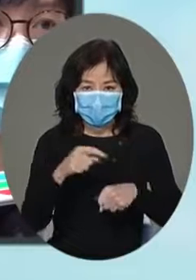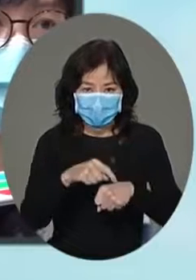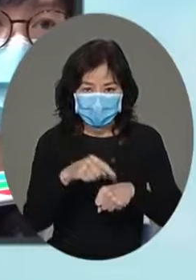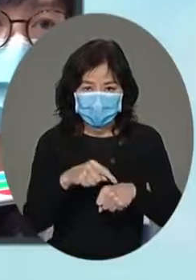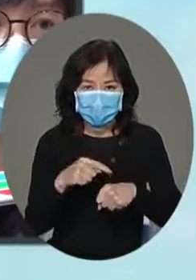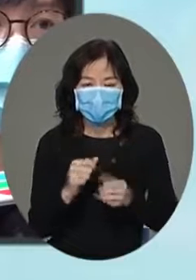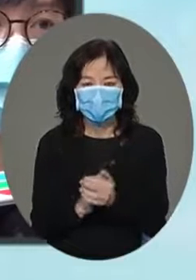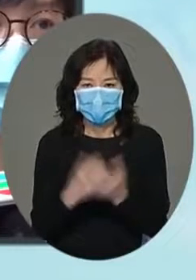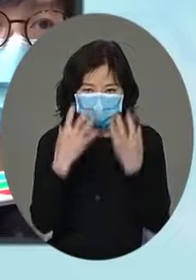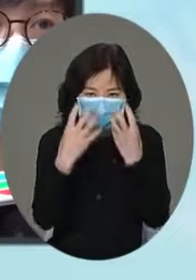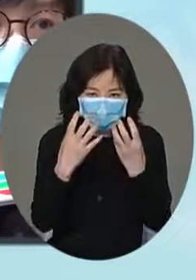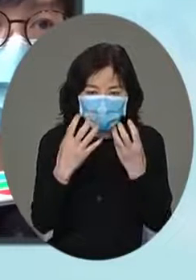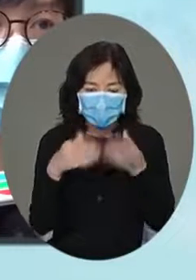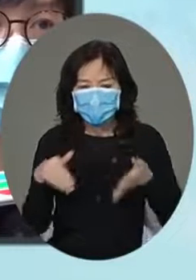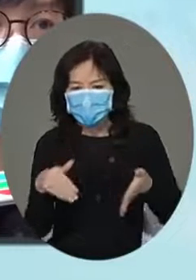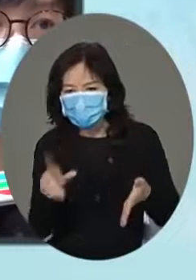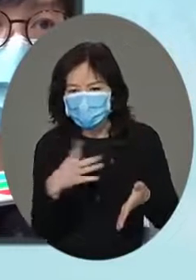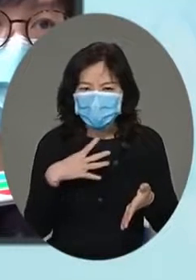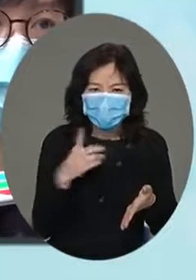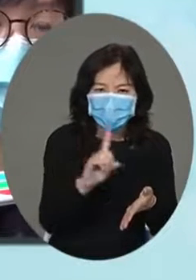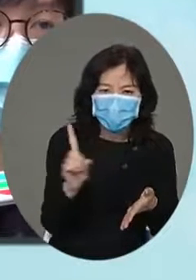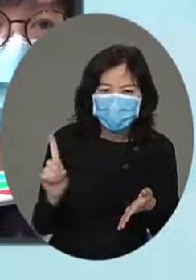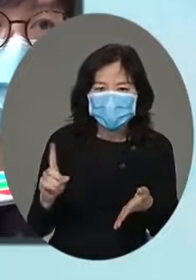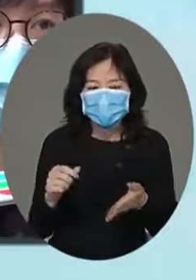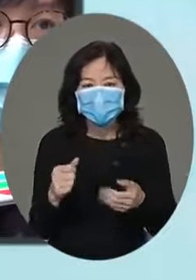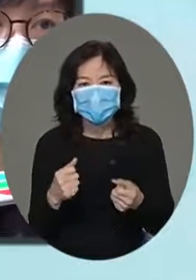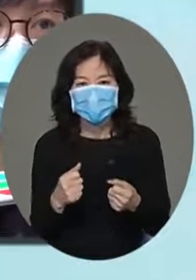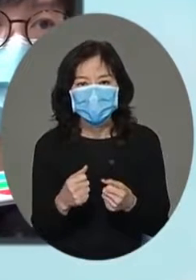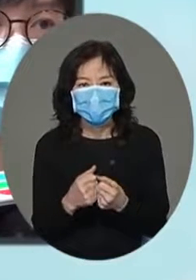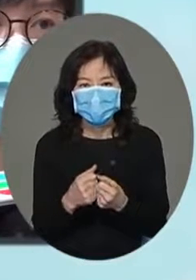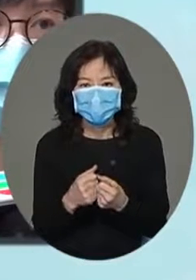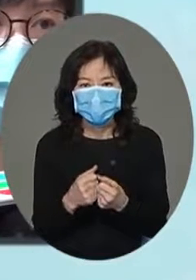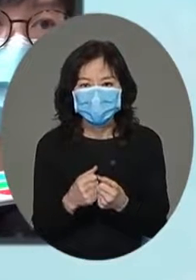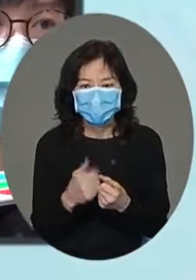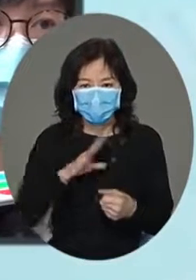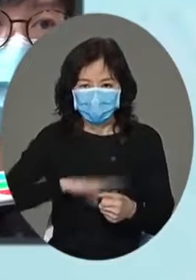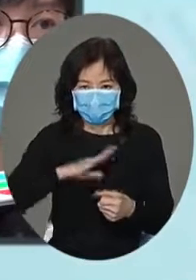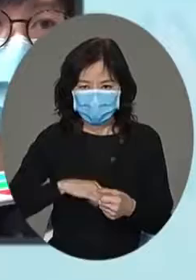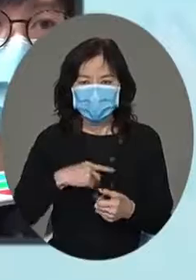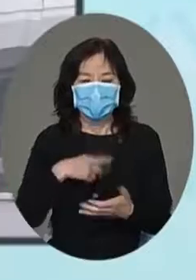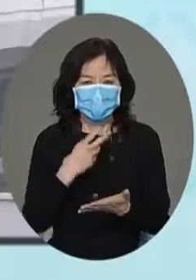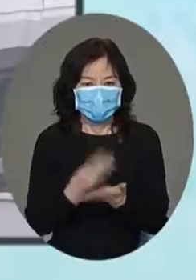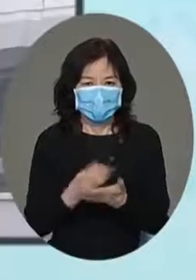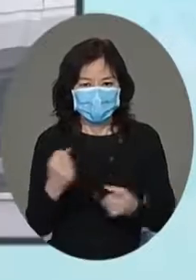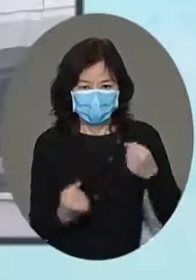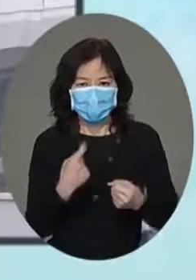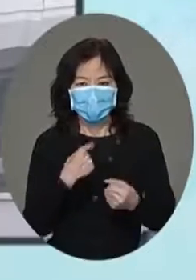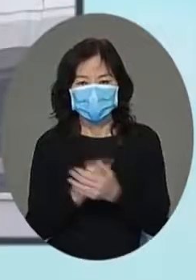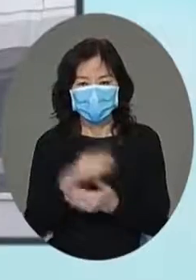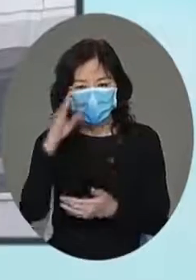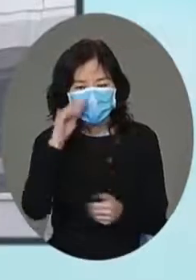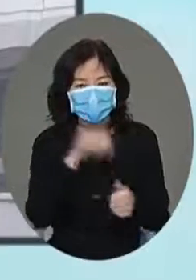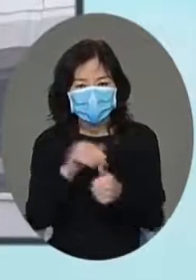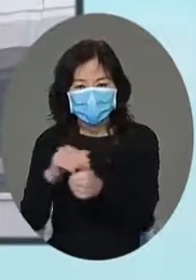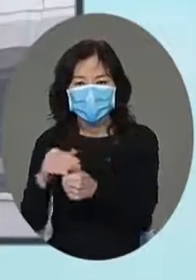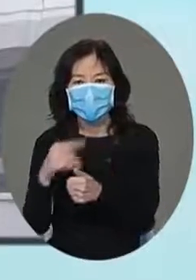应该时刻注意路面情况，时刻忍让，小心驾驶。 警方提醒